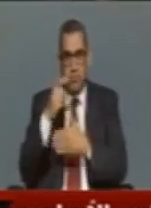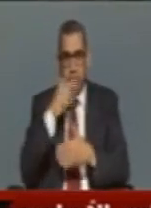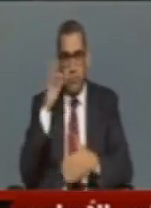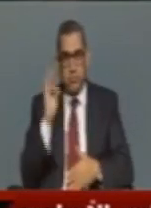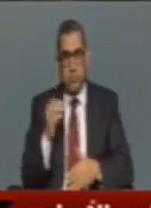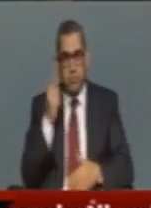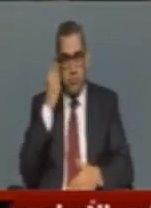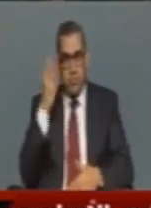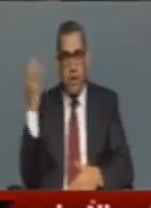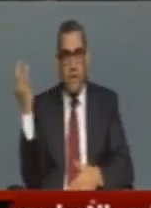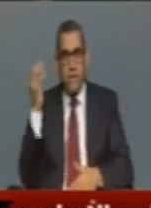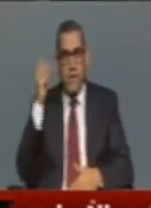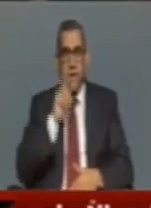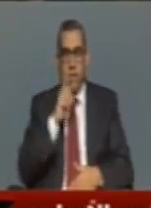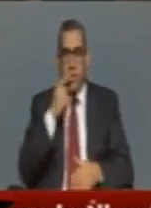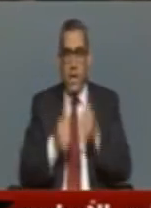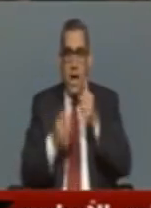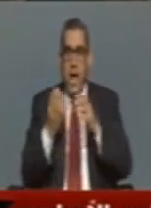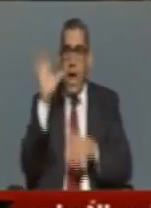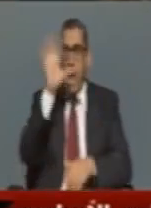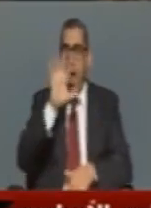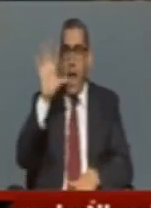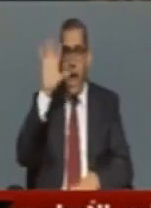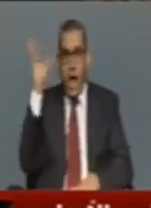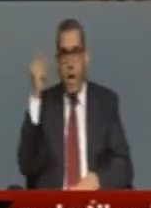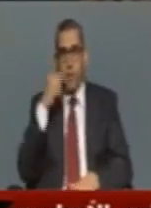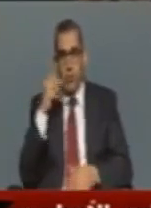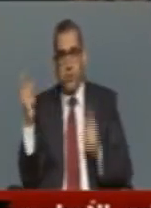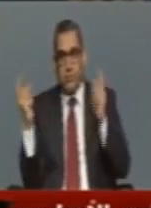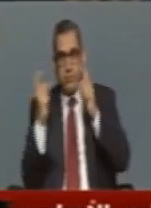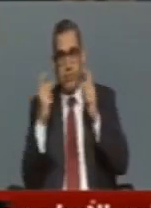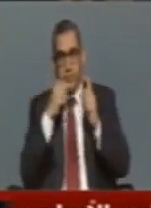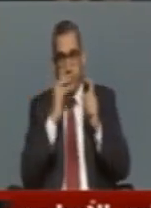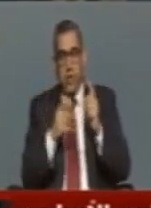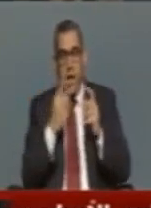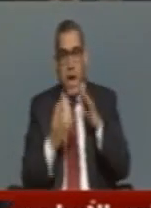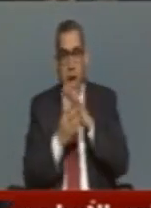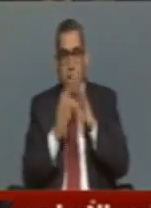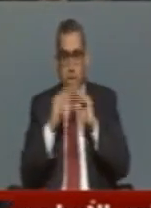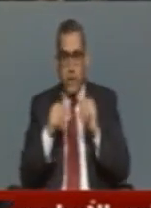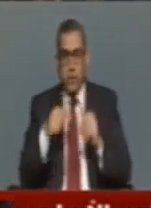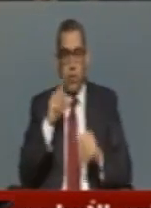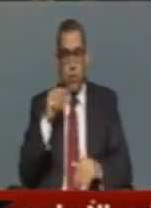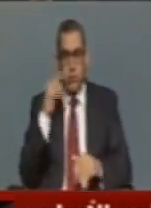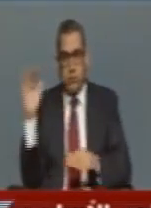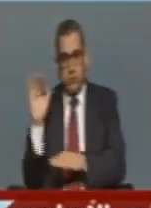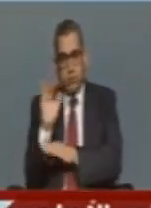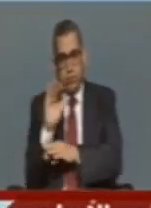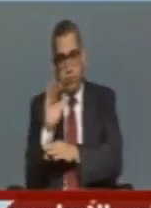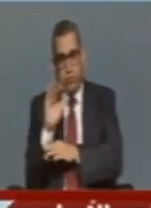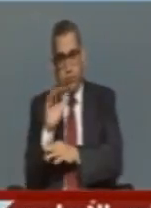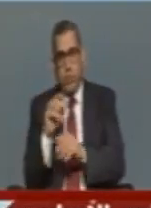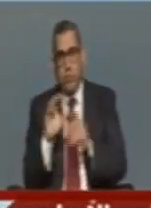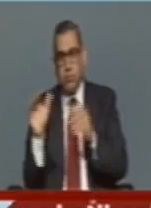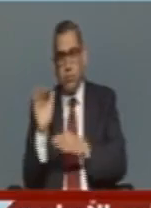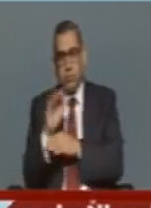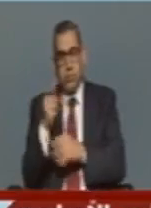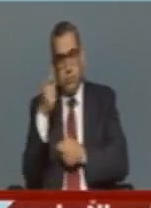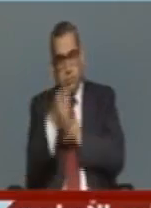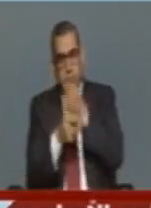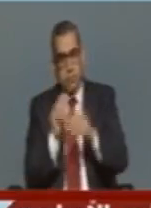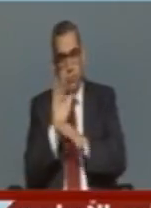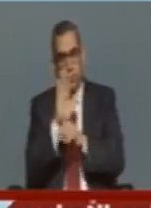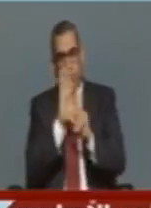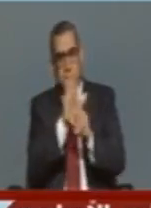الأجنبية، وجامعة وأيضا مدرسة جامعة مصرية متميزة ترعاهم ولهم مجموعة من المنح، وإن شاء الله هتبدأ هذا